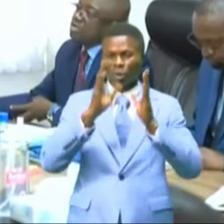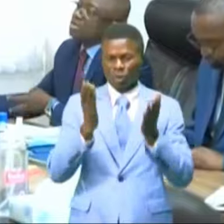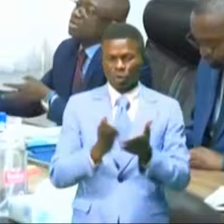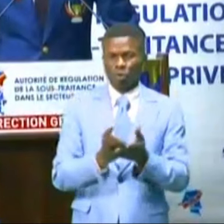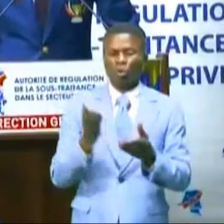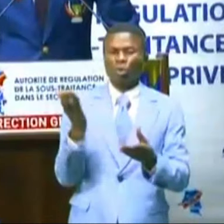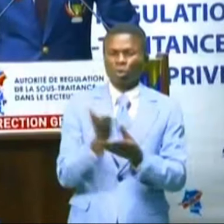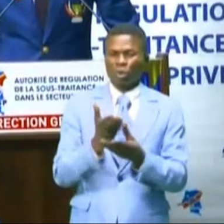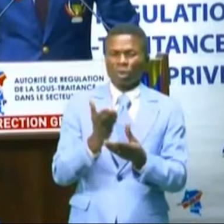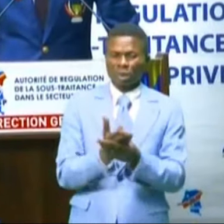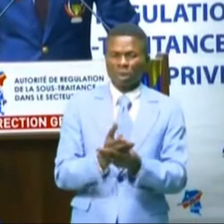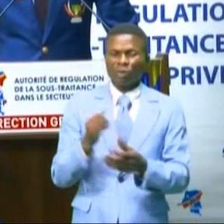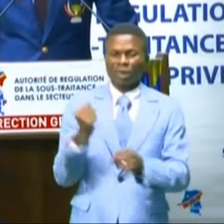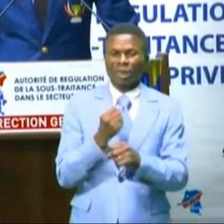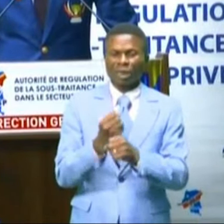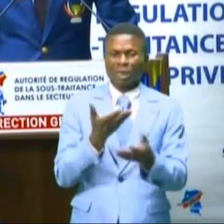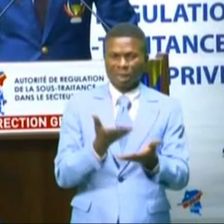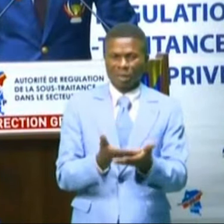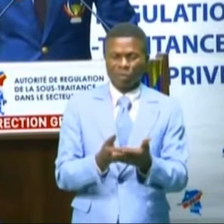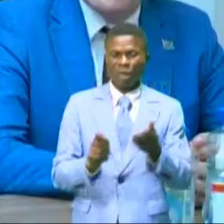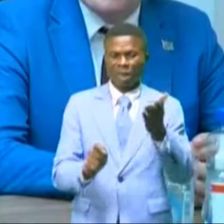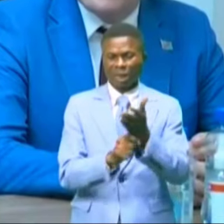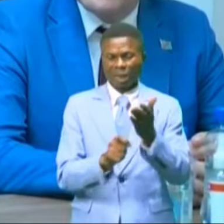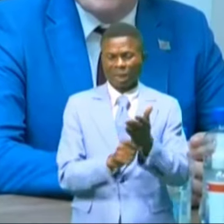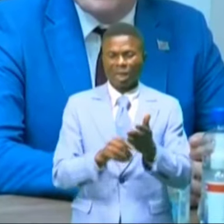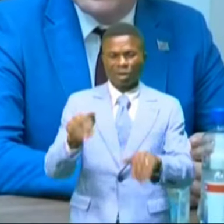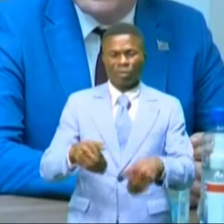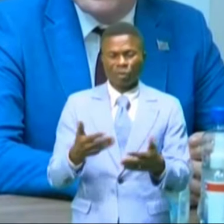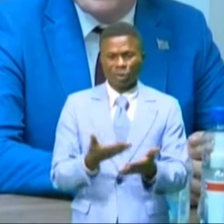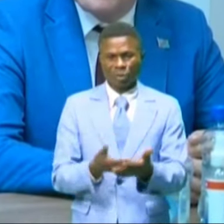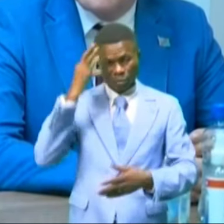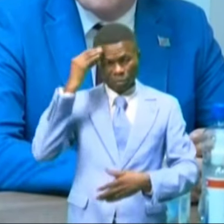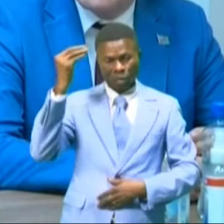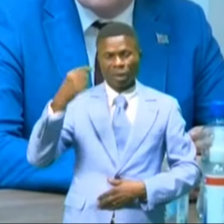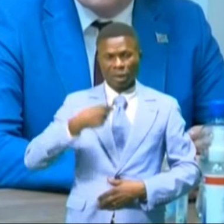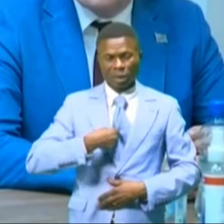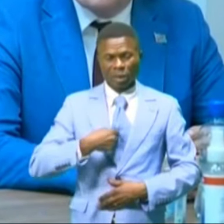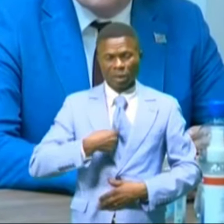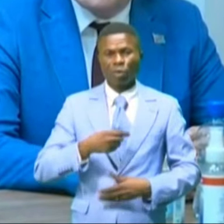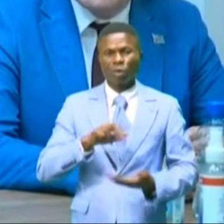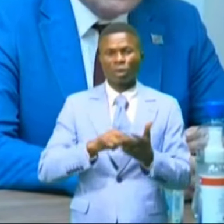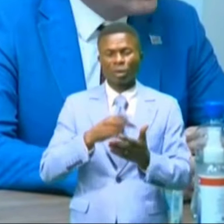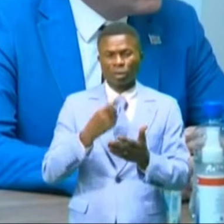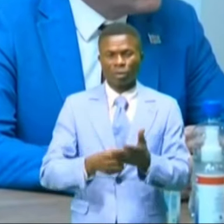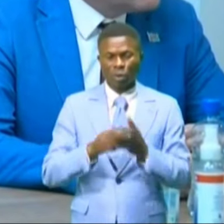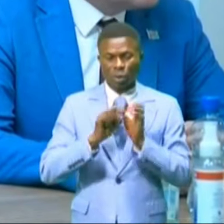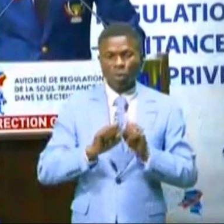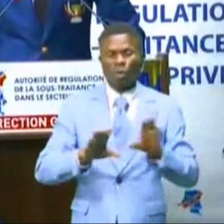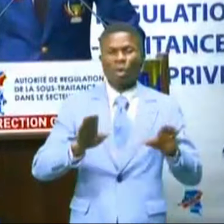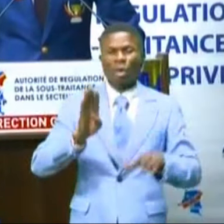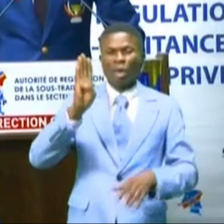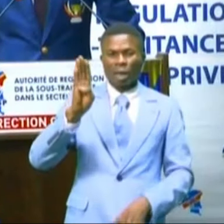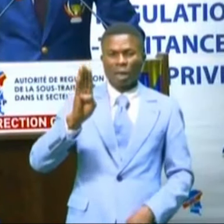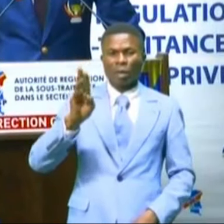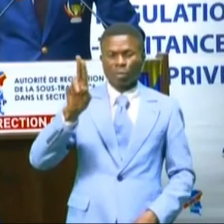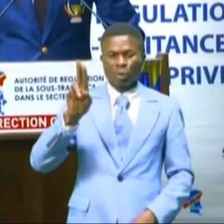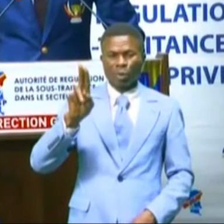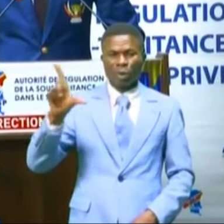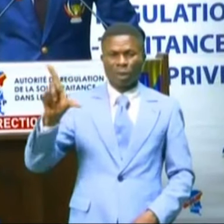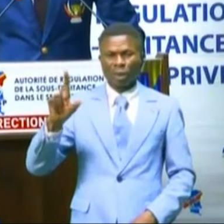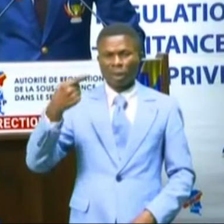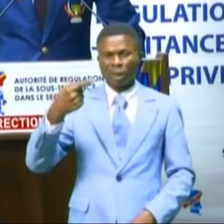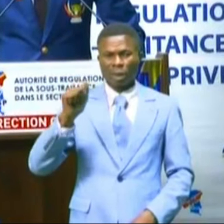contrats dans la sous-traitance et dans les technologies, dans d'autres choses. Moi, c'est l'expérience que j'ai eue au Pérou et en Bulgarie, par exemple. Ça s'est passé exactement comme